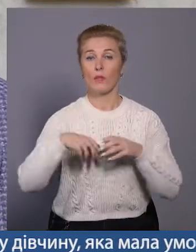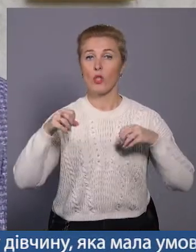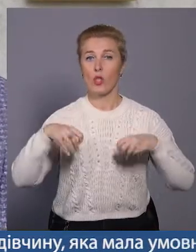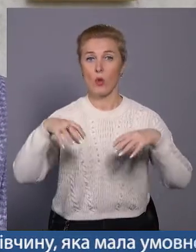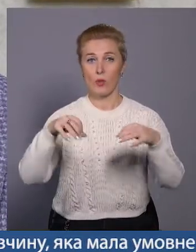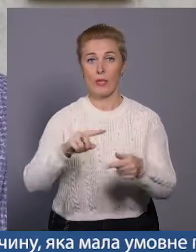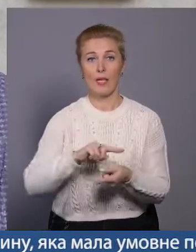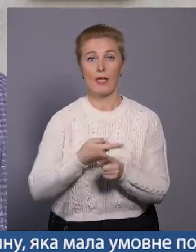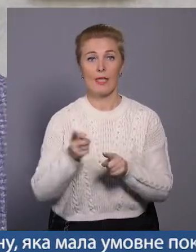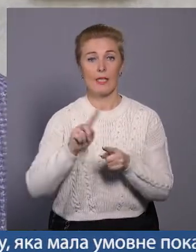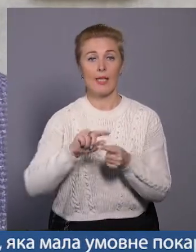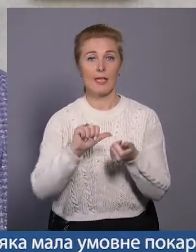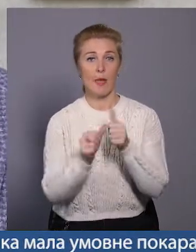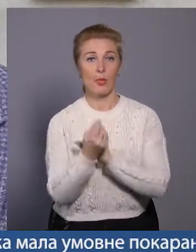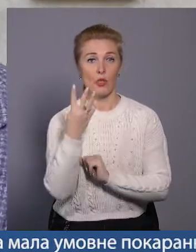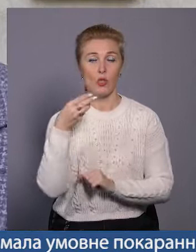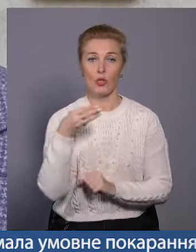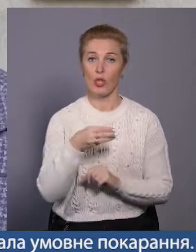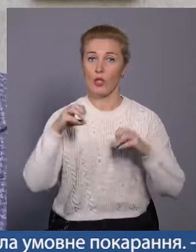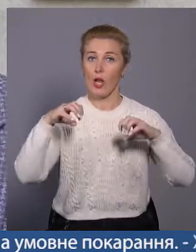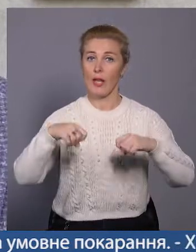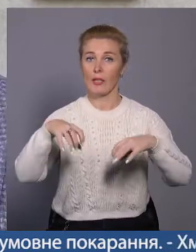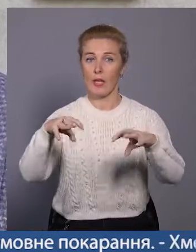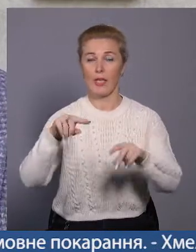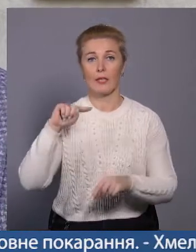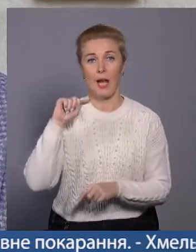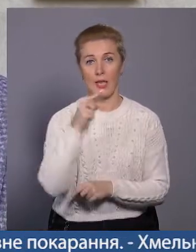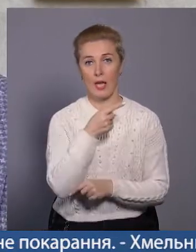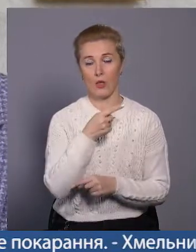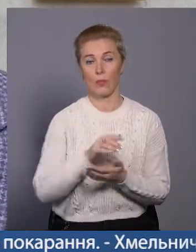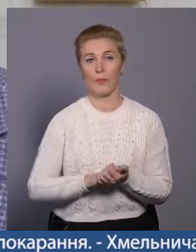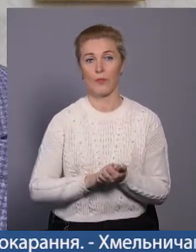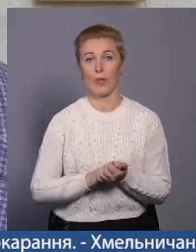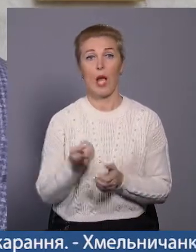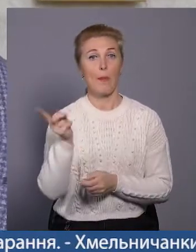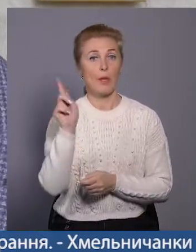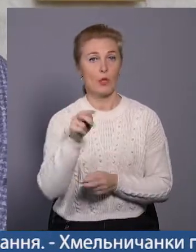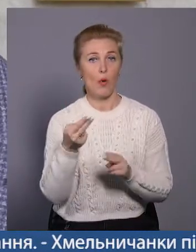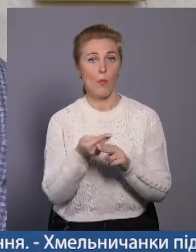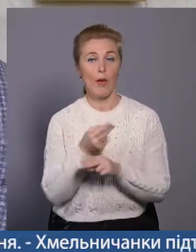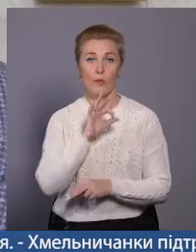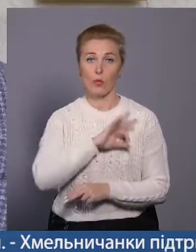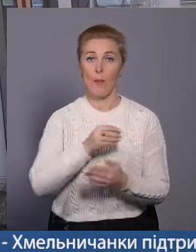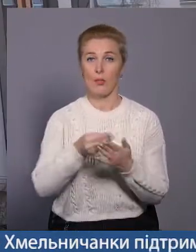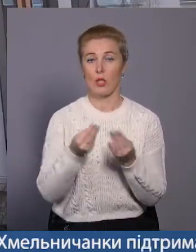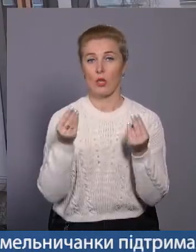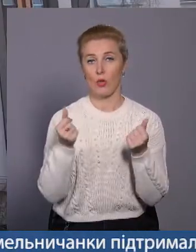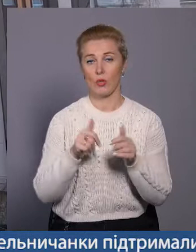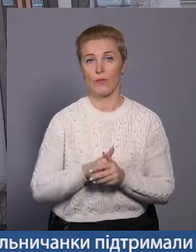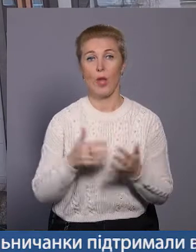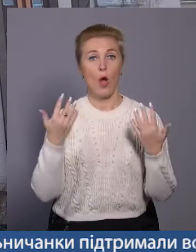Це заміна 4 тисяч ліхтарів на енергоощадні, причому без використання бюджетних коштів.